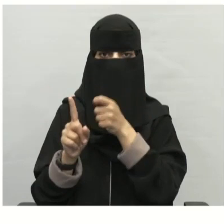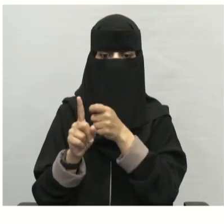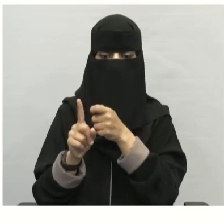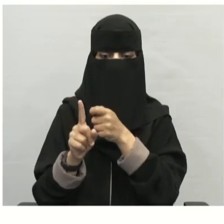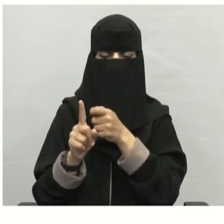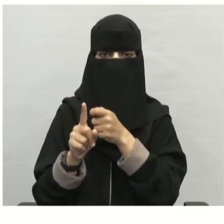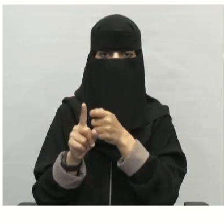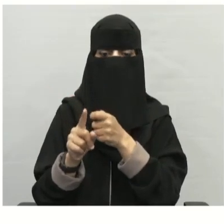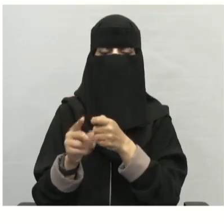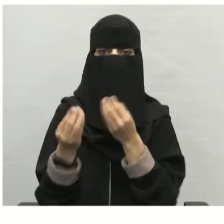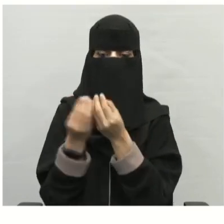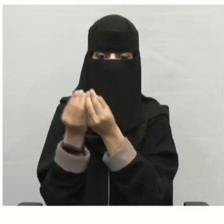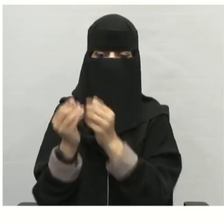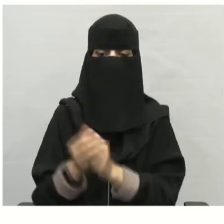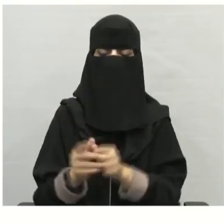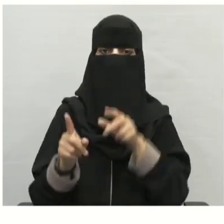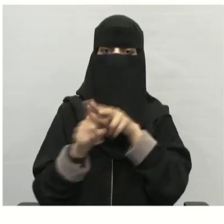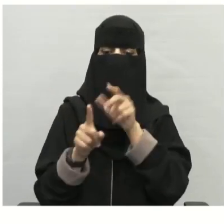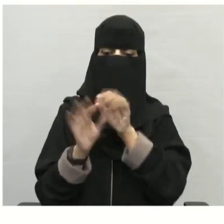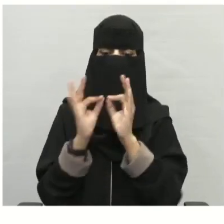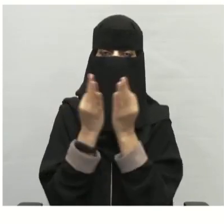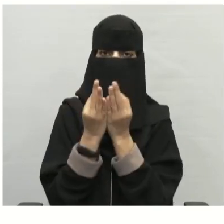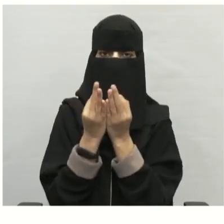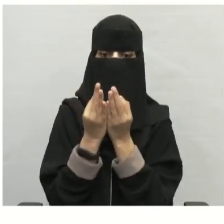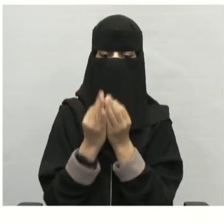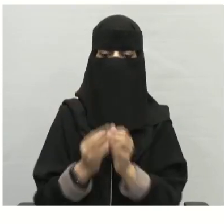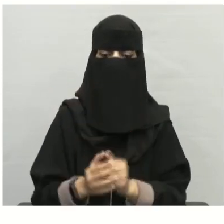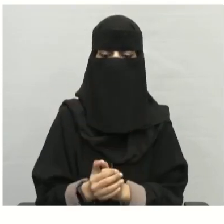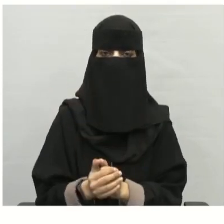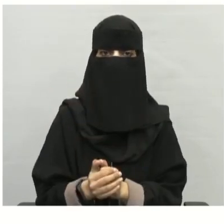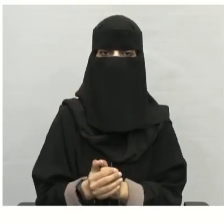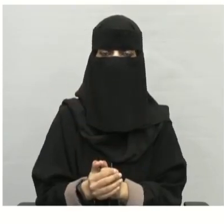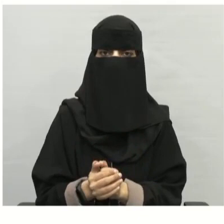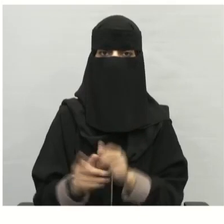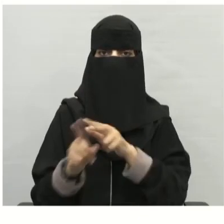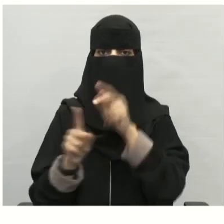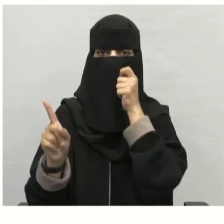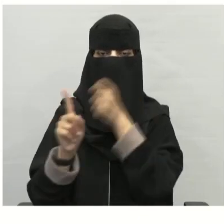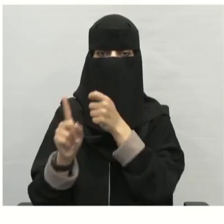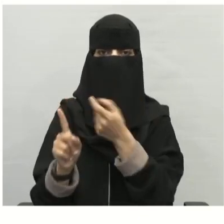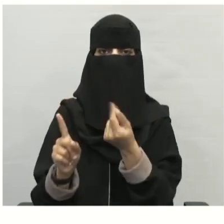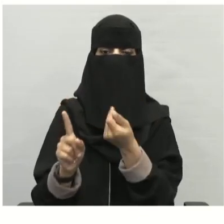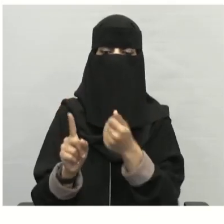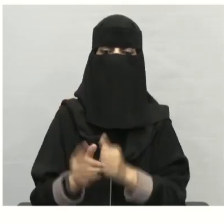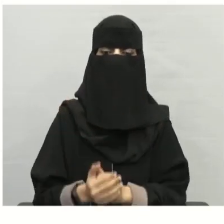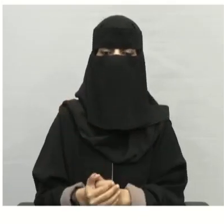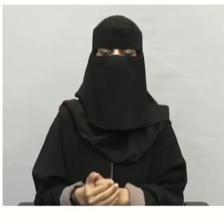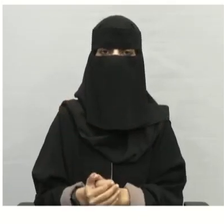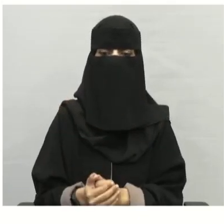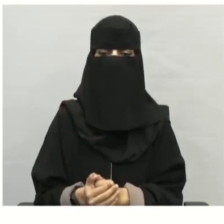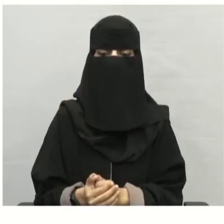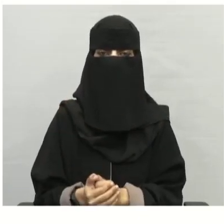التنمر الجنسي التنمر الاجتماعي او العلاقي والتنمر المادي